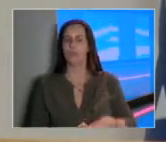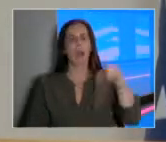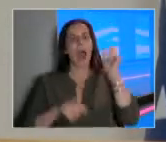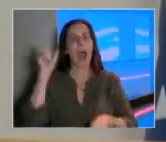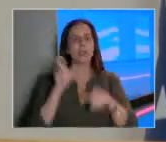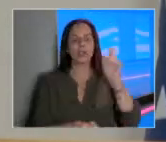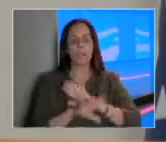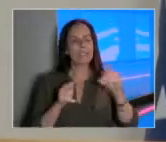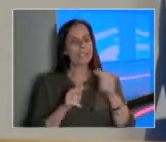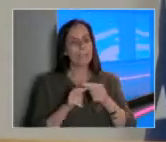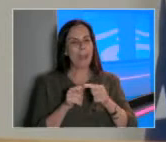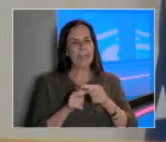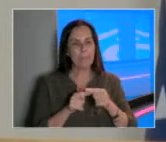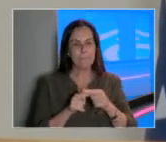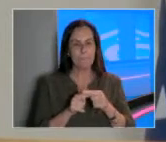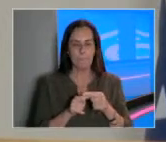אנשים ללא תסמינים